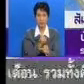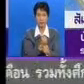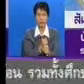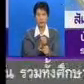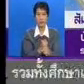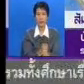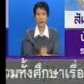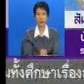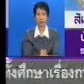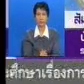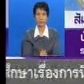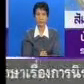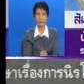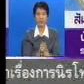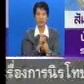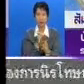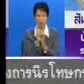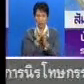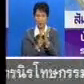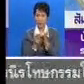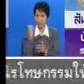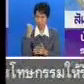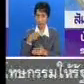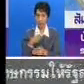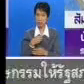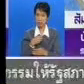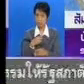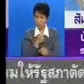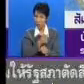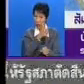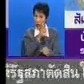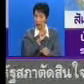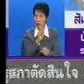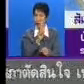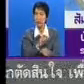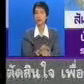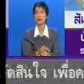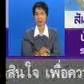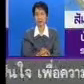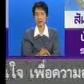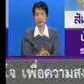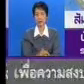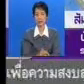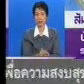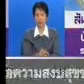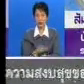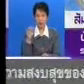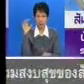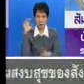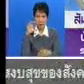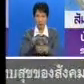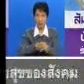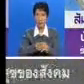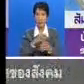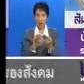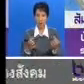คะ ครับ คือตามขั้นตอนของกฎหมายเนี่ยให้อำนาจทำได้ไหมคะ ต้องเรียนว่าถ้าหากการปราบปรามการละเมิดสินค้าเครื่องหมายการค้านะ